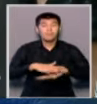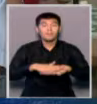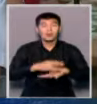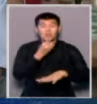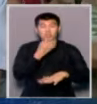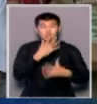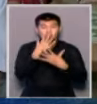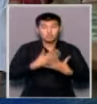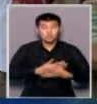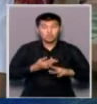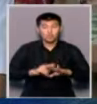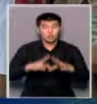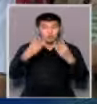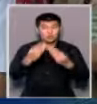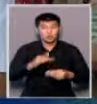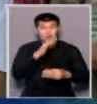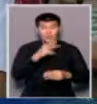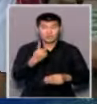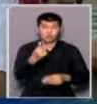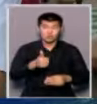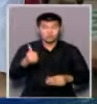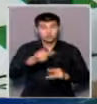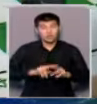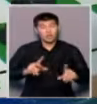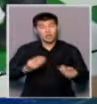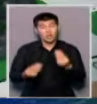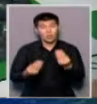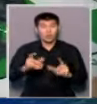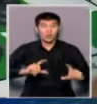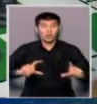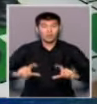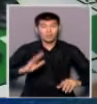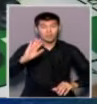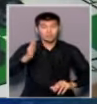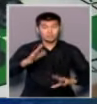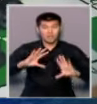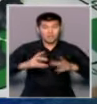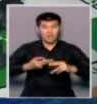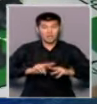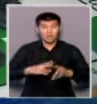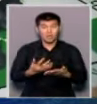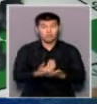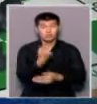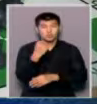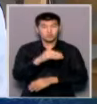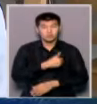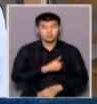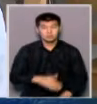жаны сүйетін ол, күнделікті уақытының 2 сағатын шахмат ойнауға бөлет. Болашақта әлем чемпионы болуды